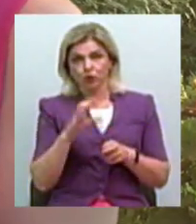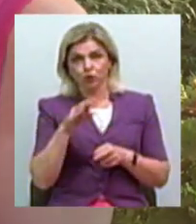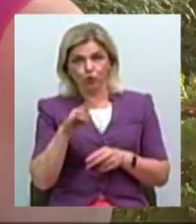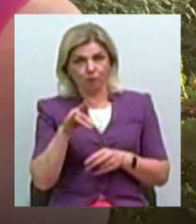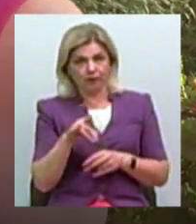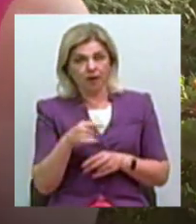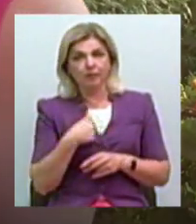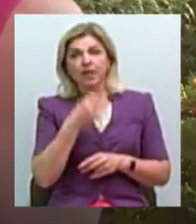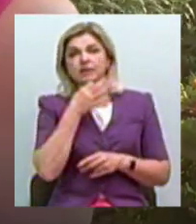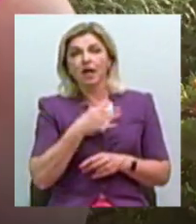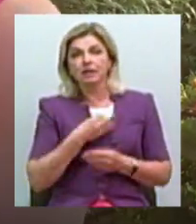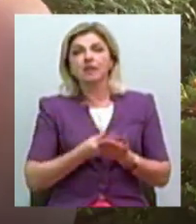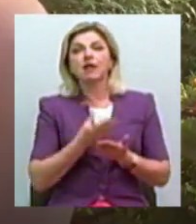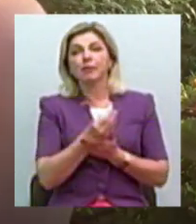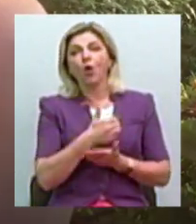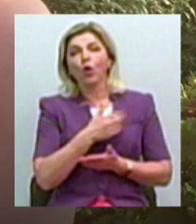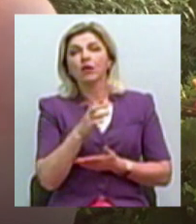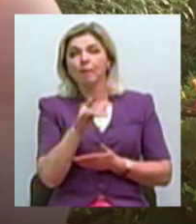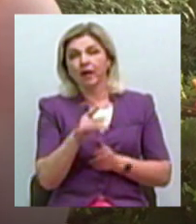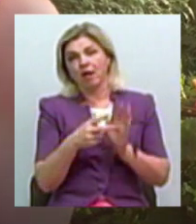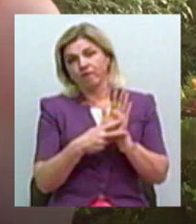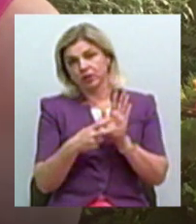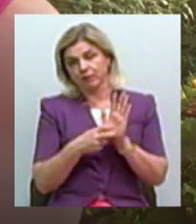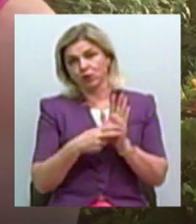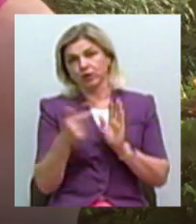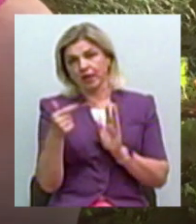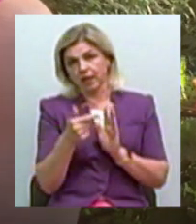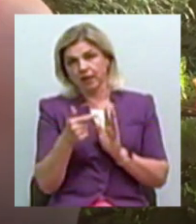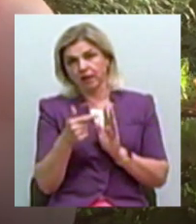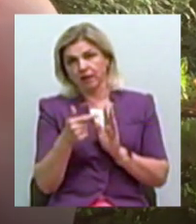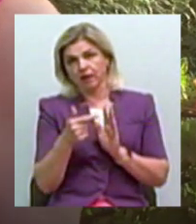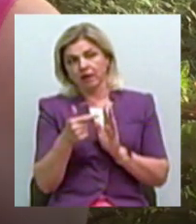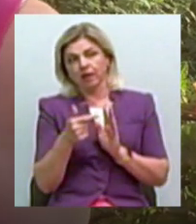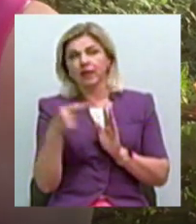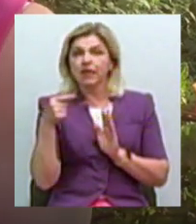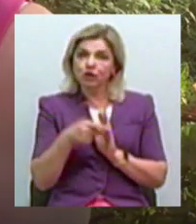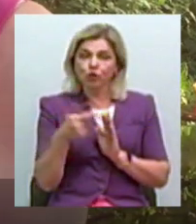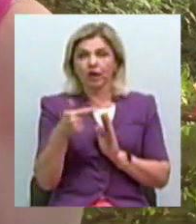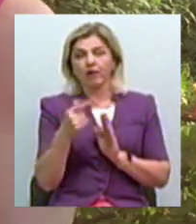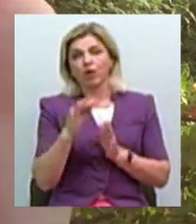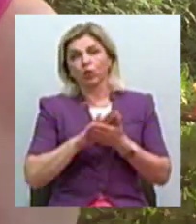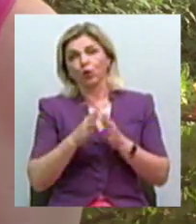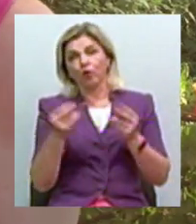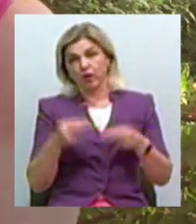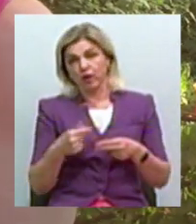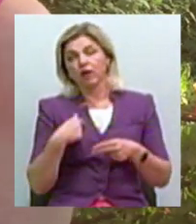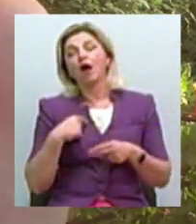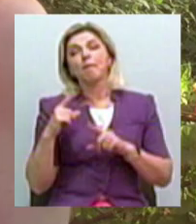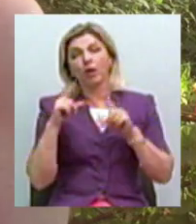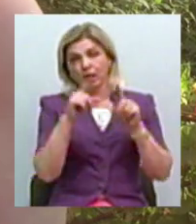сказали, заплатіть там хоча б 800. Мені сказали, сплатіть хоча б 800 тисяч гривень і укладіть договір. Я поїхала і